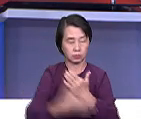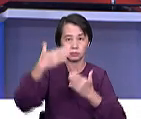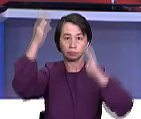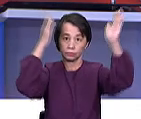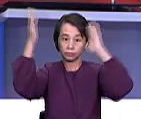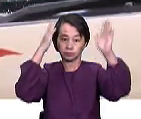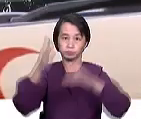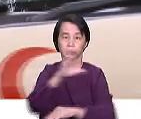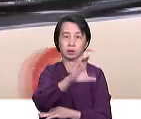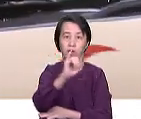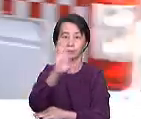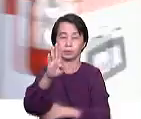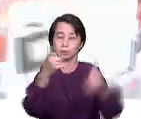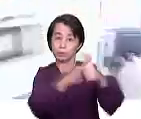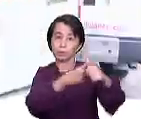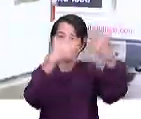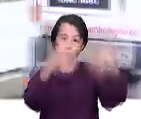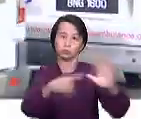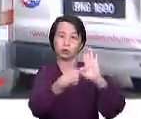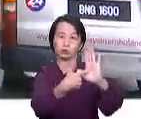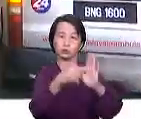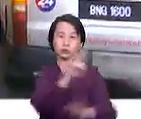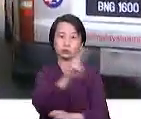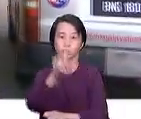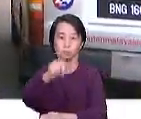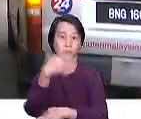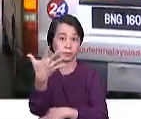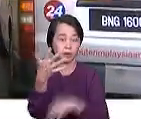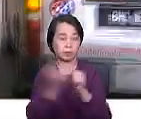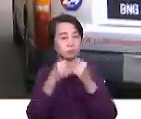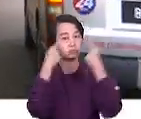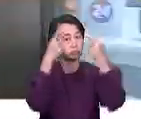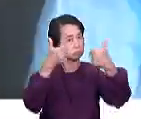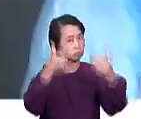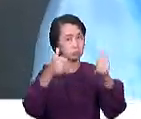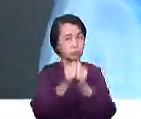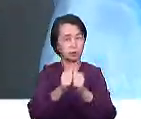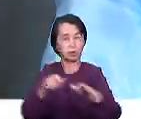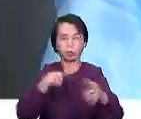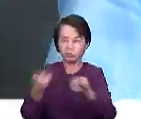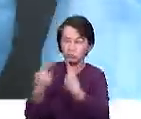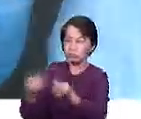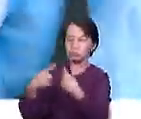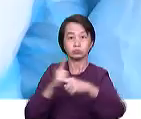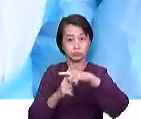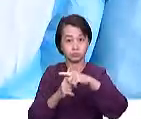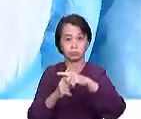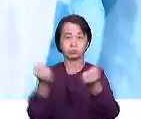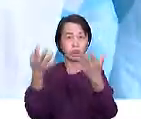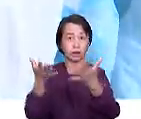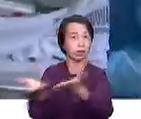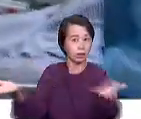negara. CIB siri pertama telah disiarkan pada 22 Mei lalu dengan jayanya serta menerima reaksi positif orang